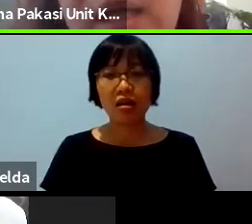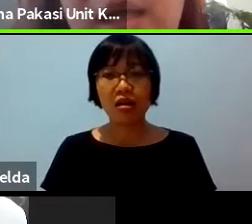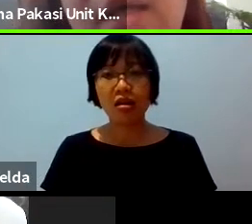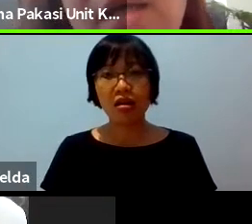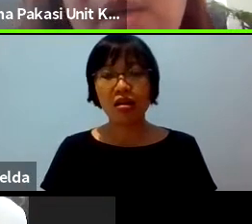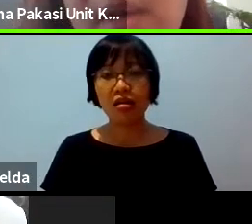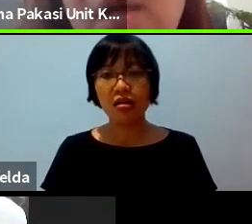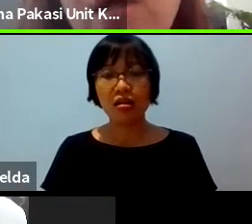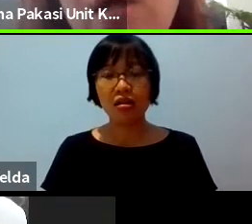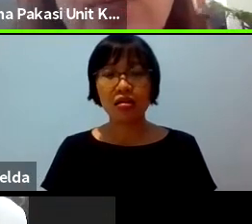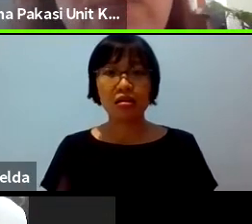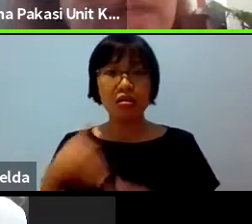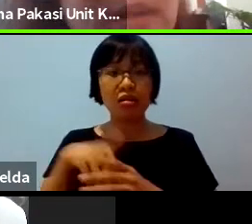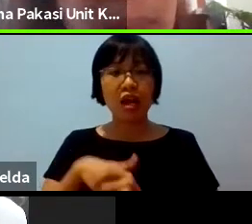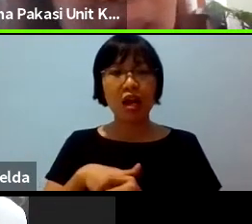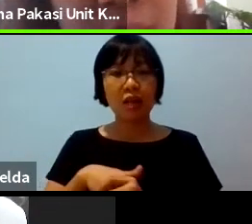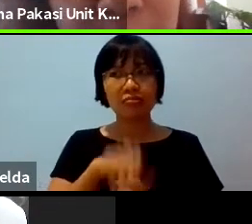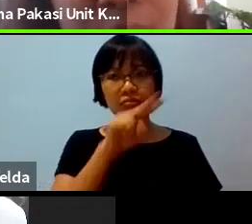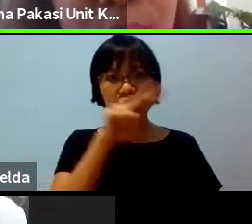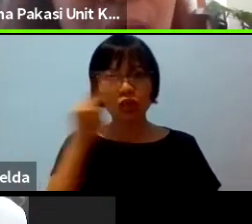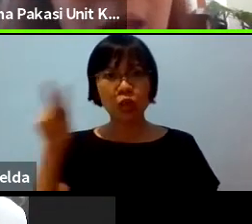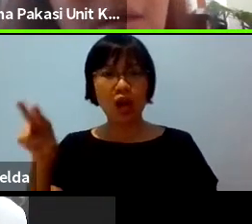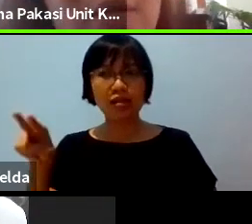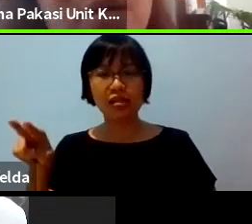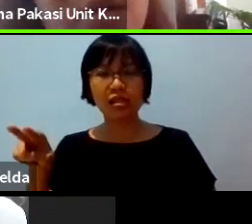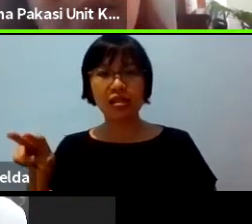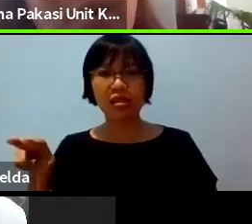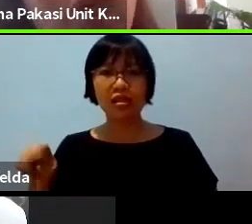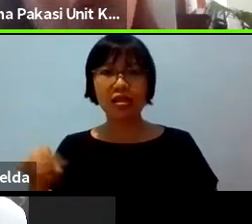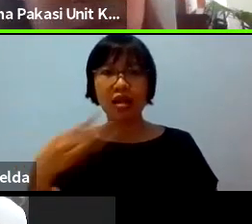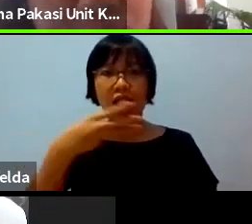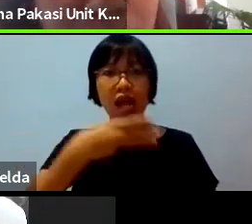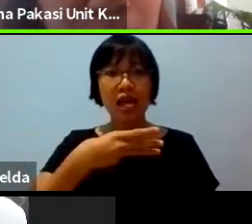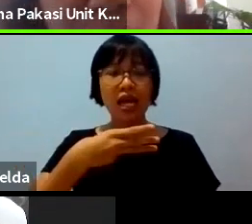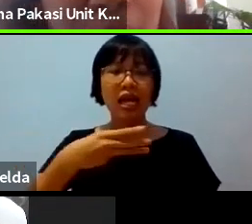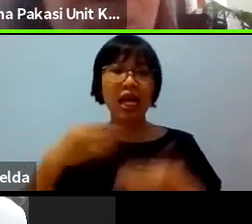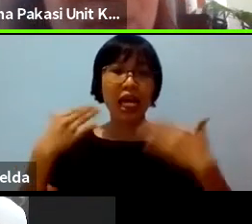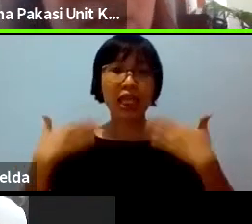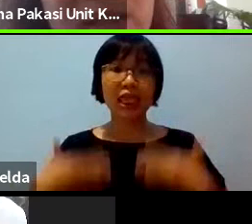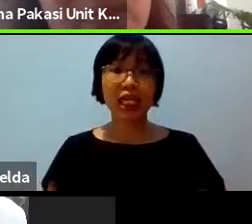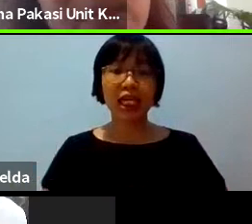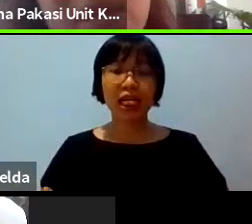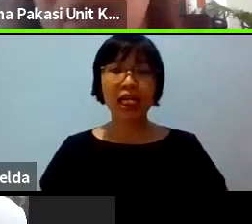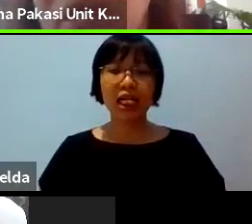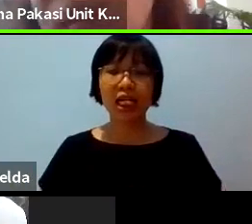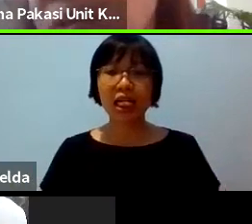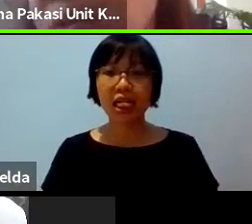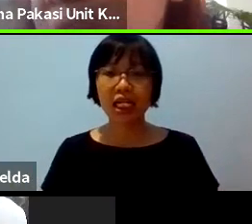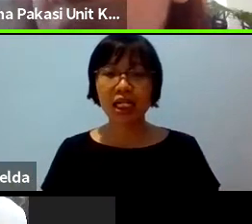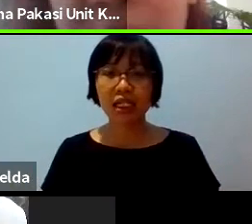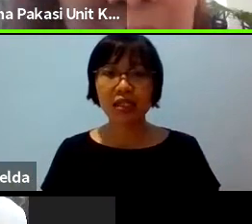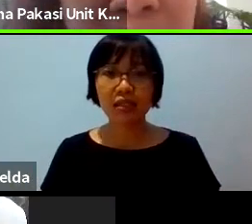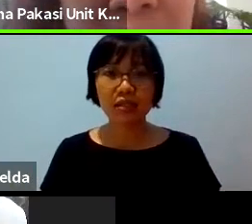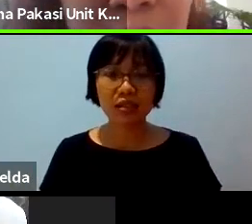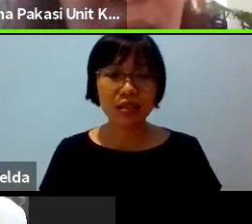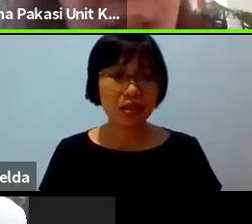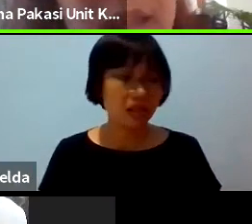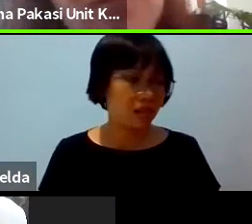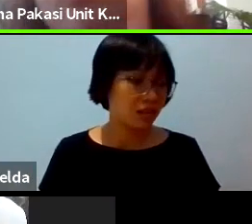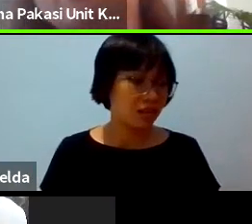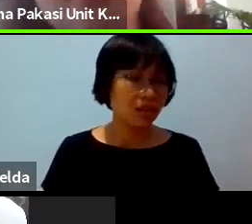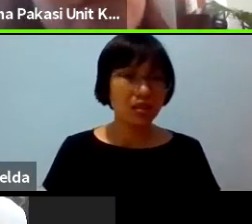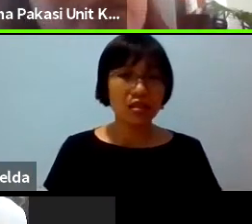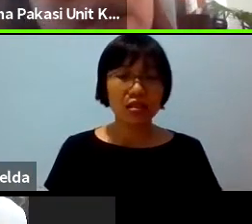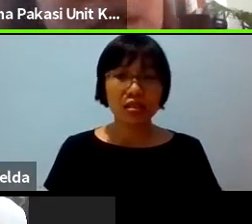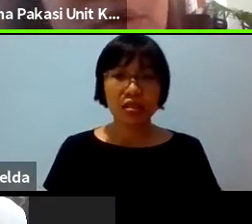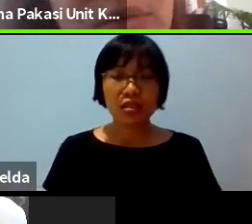adalah mereka-mereka yang memang berperspektif gitu ya, perempuan seperti itu, berperspektif gender yang jelas gitu, yang